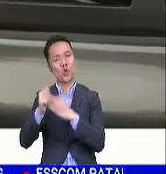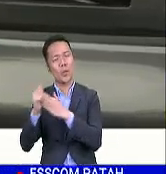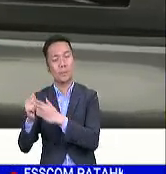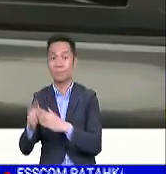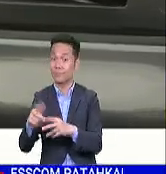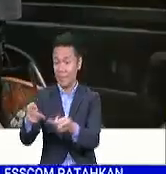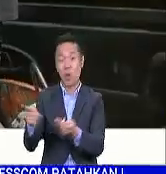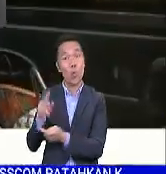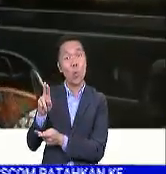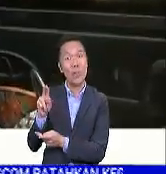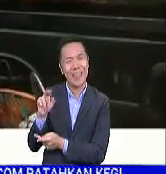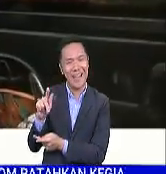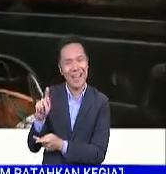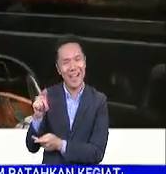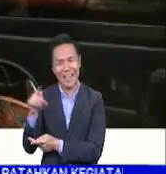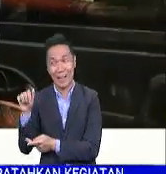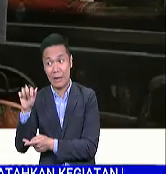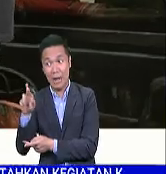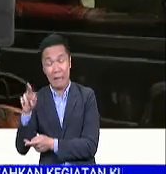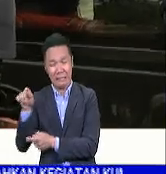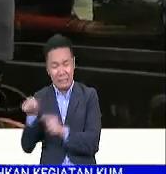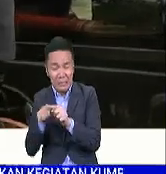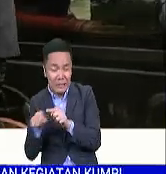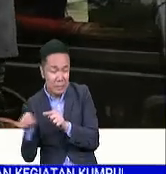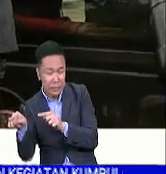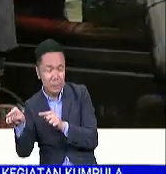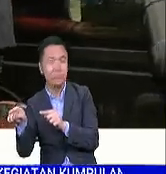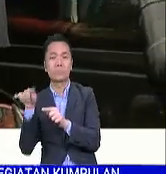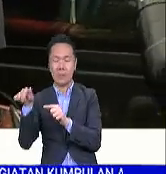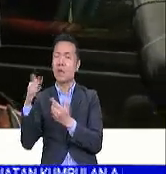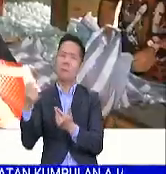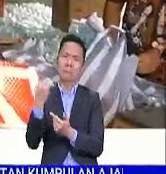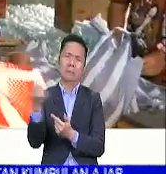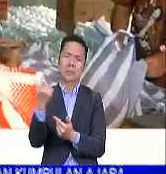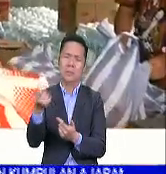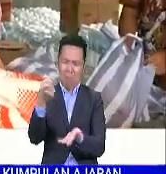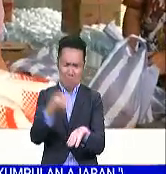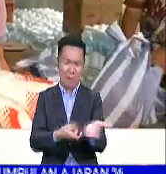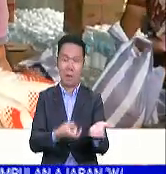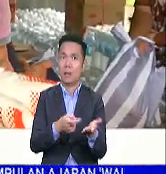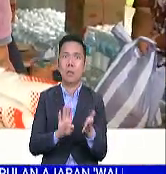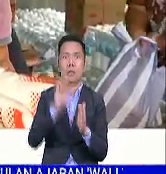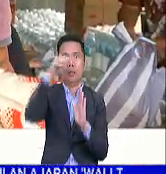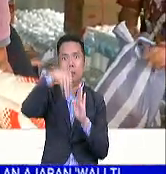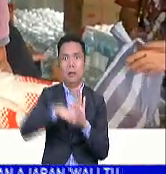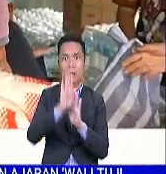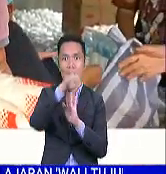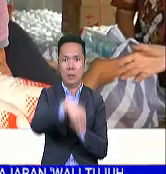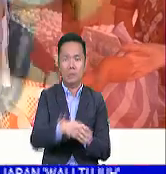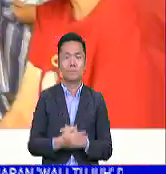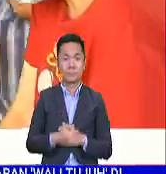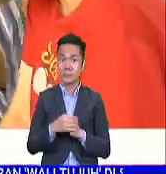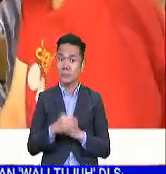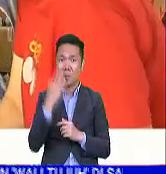Akah, kawasan penempatan yang terletak jauh di hulu Batarajang itu sentiasa berdepan dengan harga barang yang turun naik.